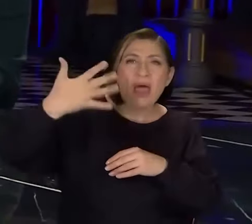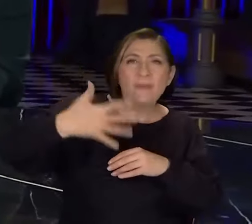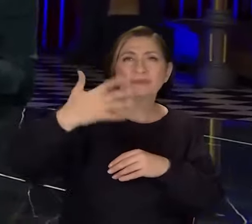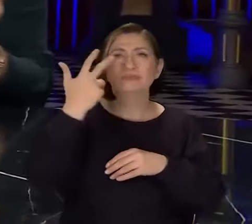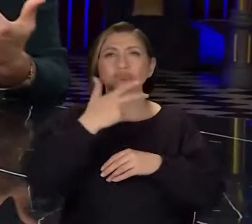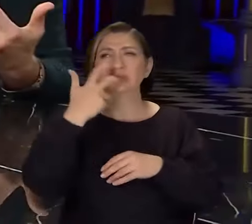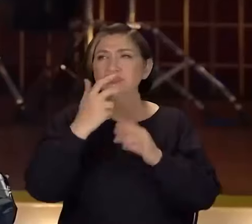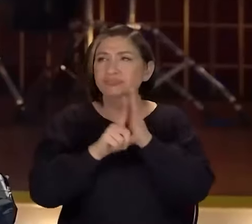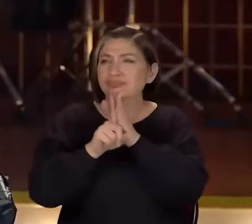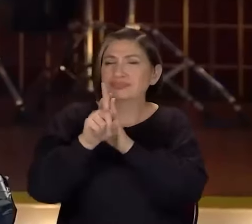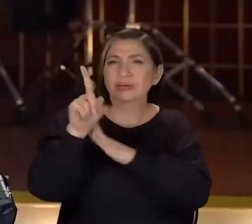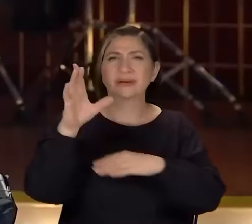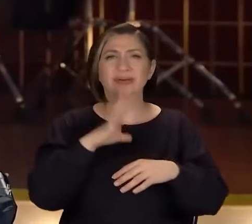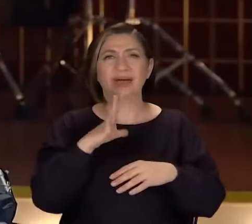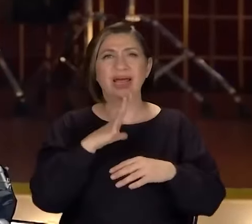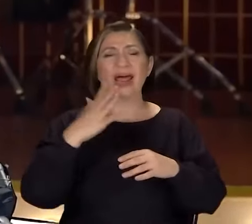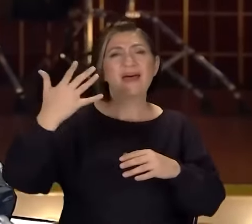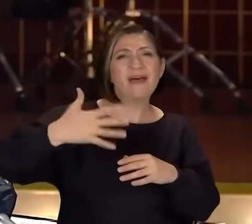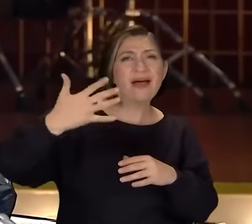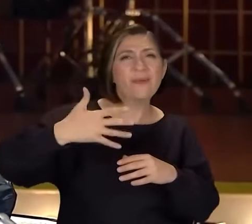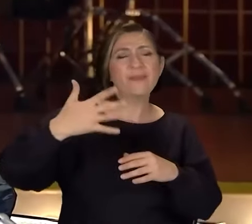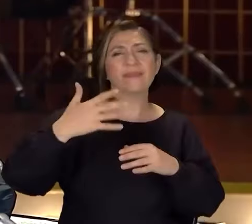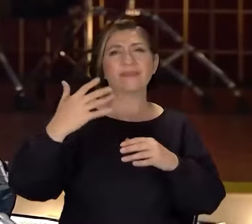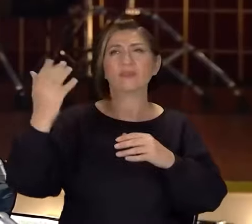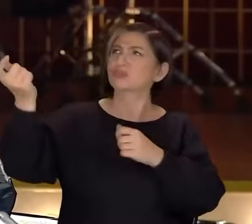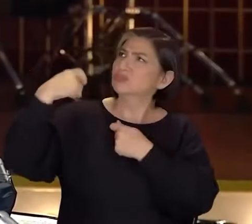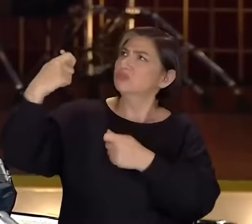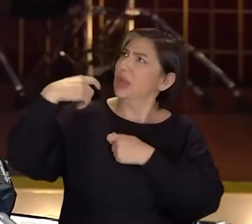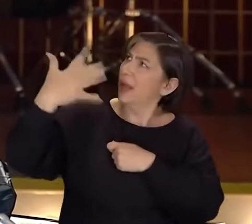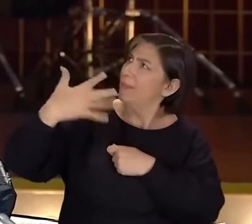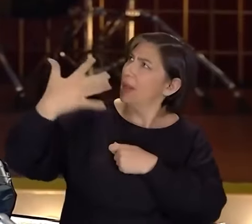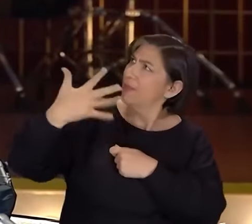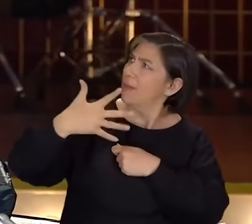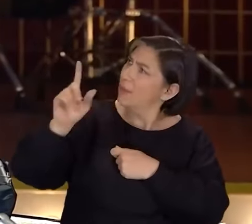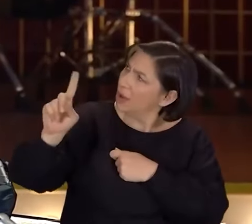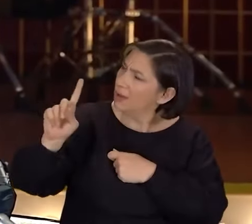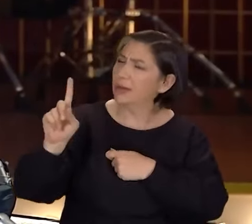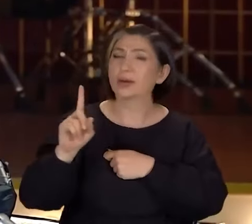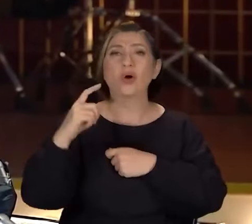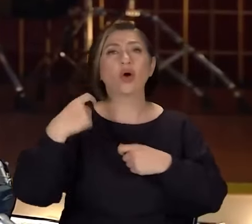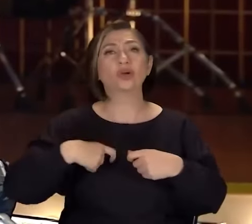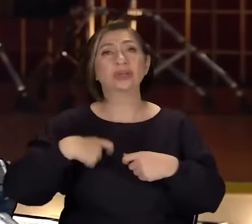popüler oldu diye. Ha, öyle bir işte şeyim var. Rap müzik popüler oldu diye bana baskılar yaptılar. Özellikle i̇şte söyleme, özür dilerim. Özellikle söylemek istemedim.